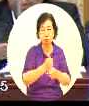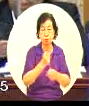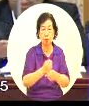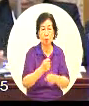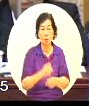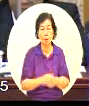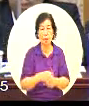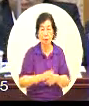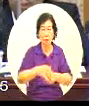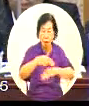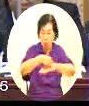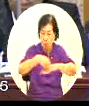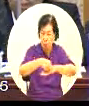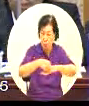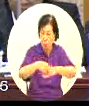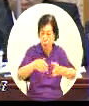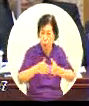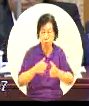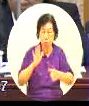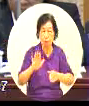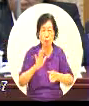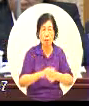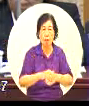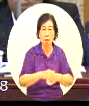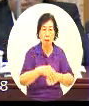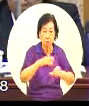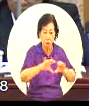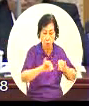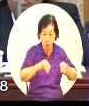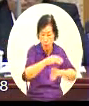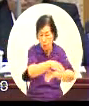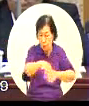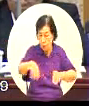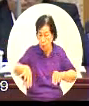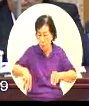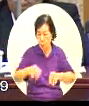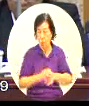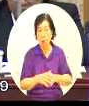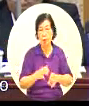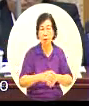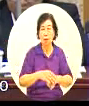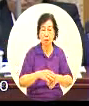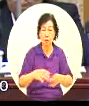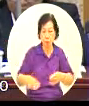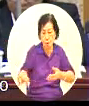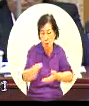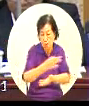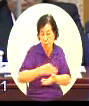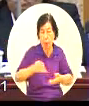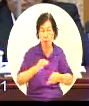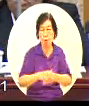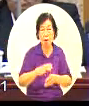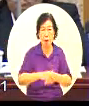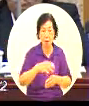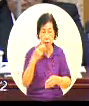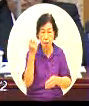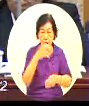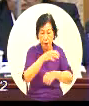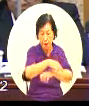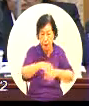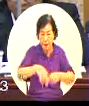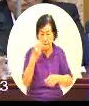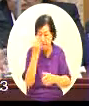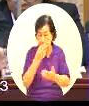时做规划，可是因为包边牵涉到土地征收，他的一些规划还有环评要做，好等等一些相关的问题，他会比